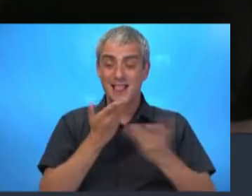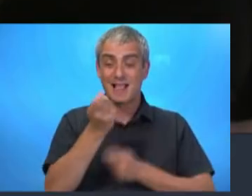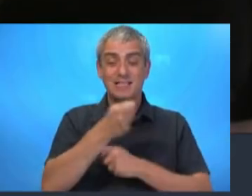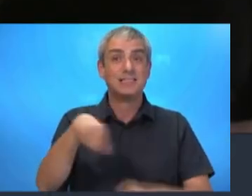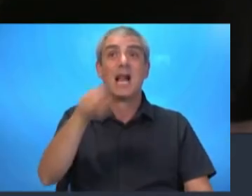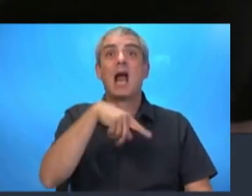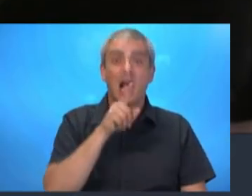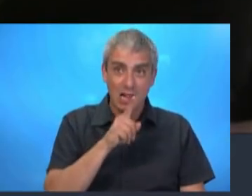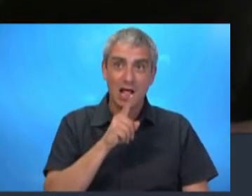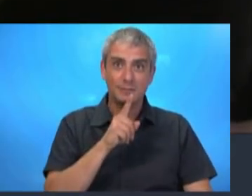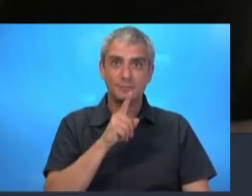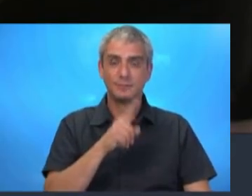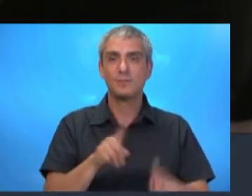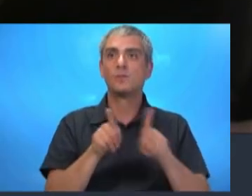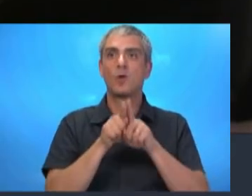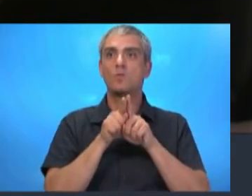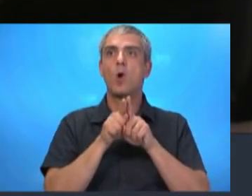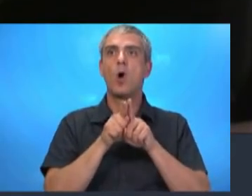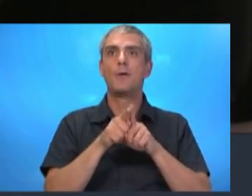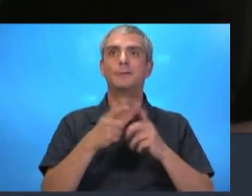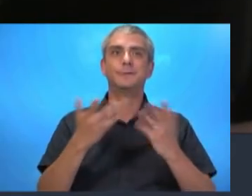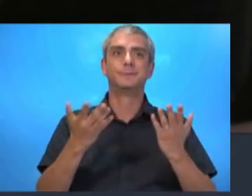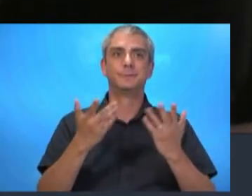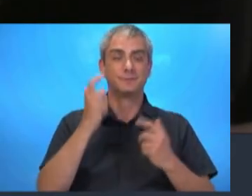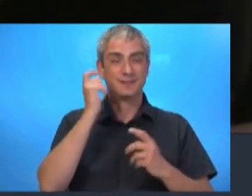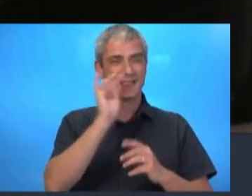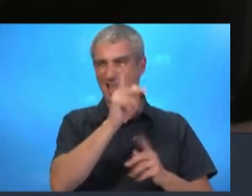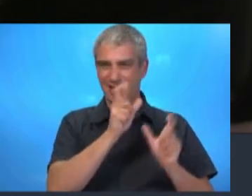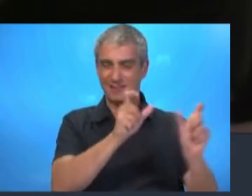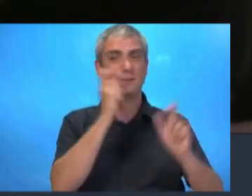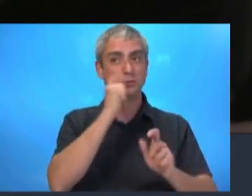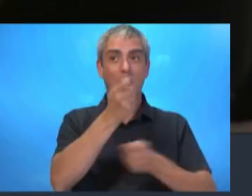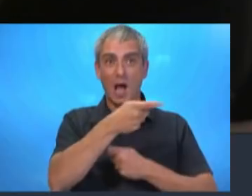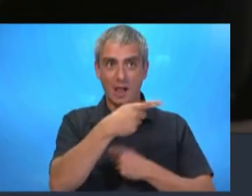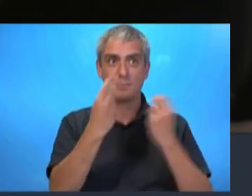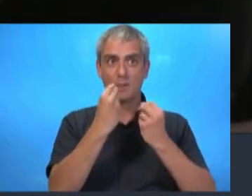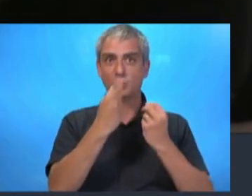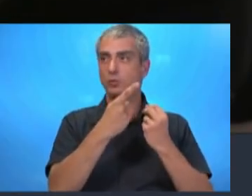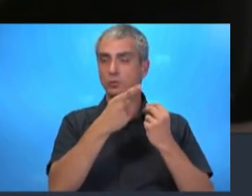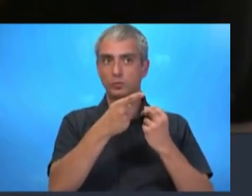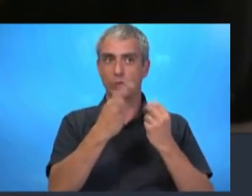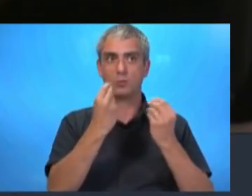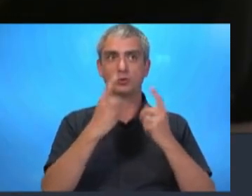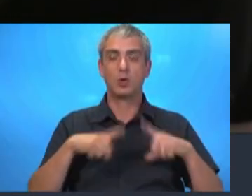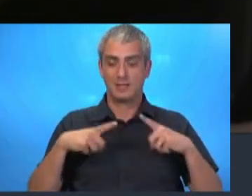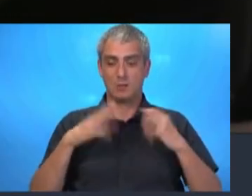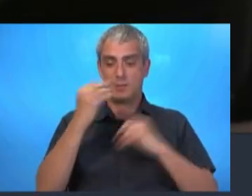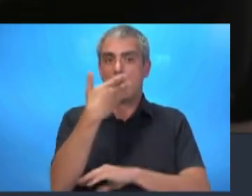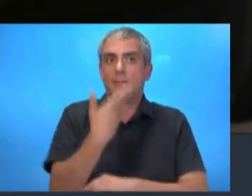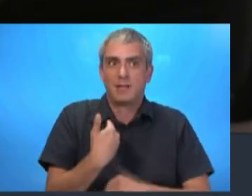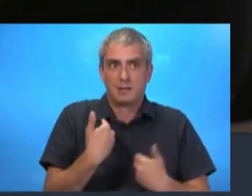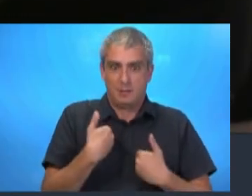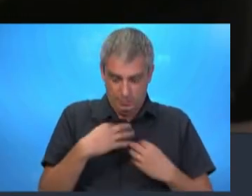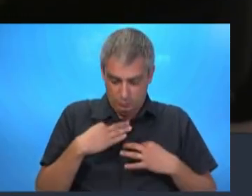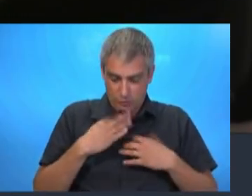לחקלאים כאל לפשיעה החקלאית, כאל משהו שהוא בעצם משהו קיומי למדינה. היום